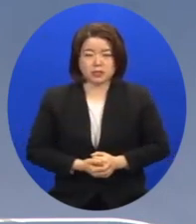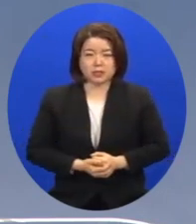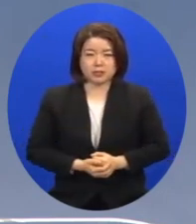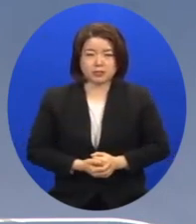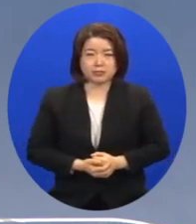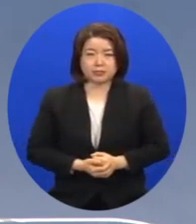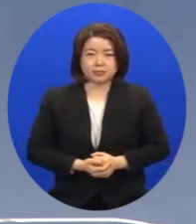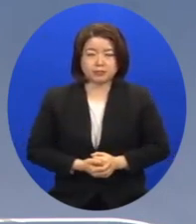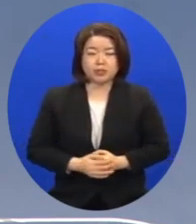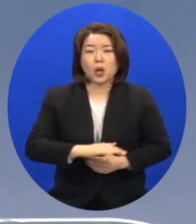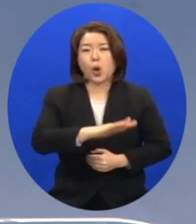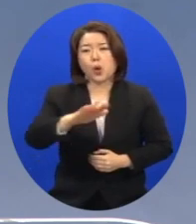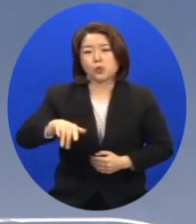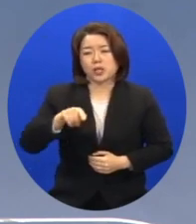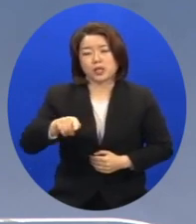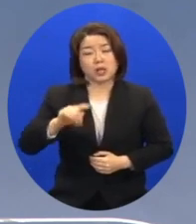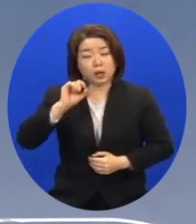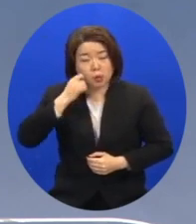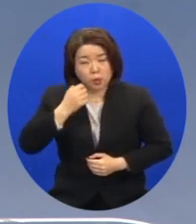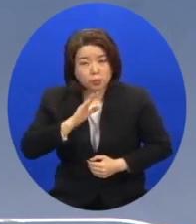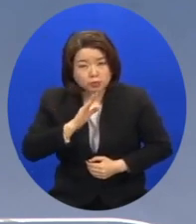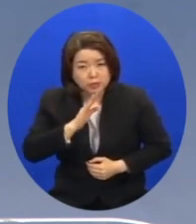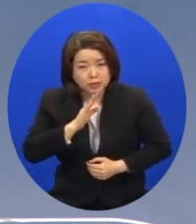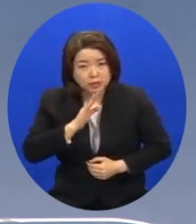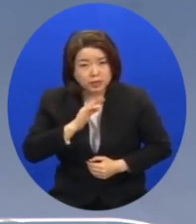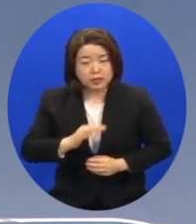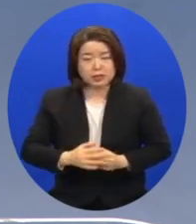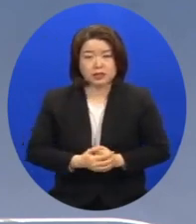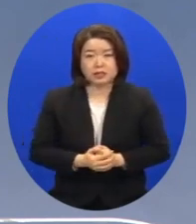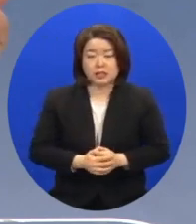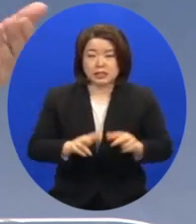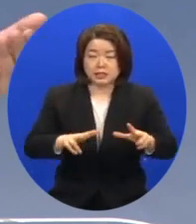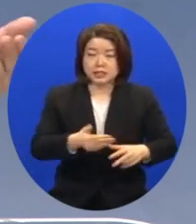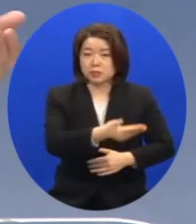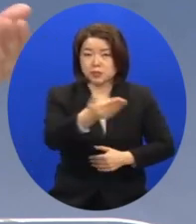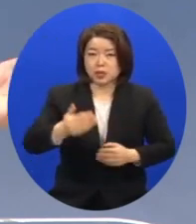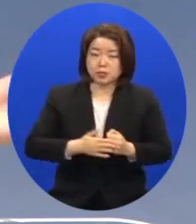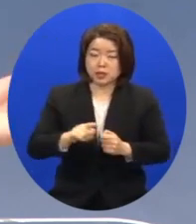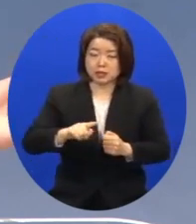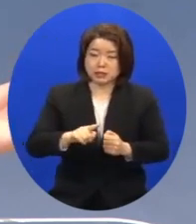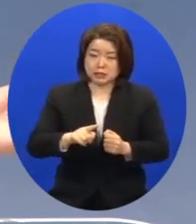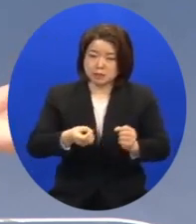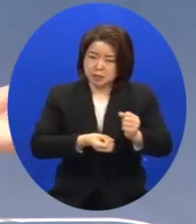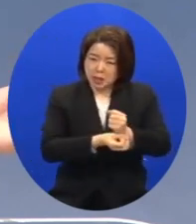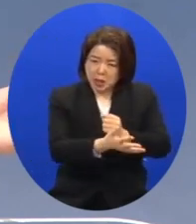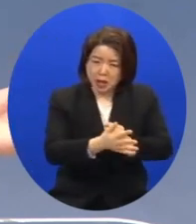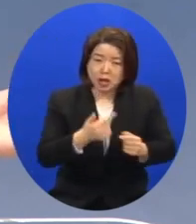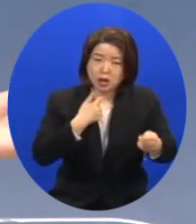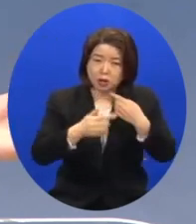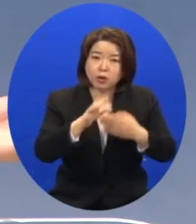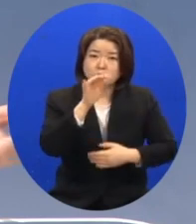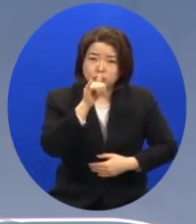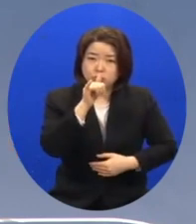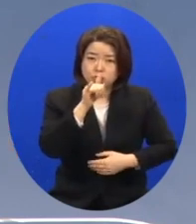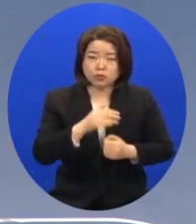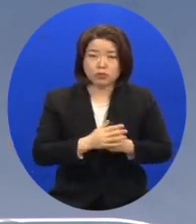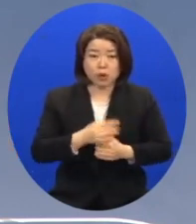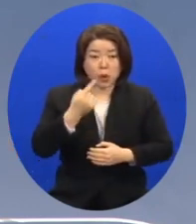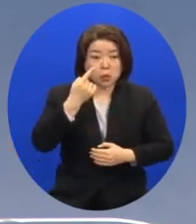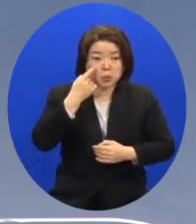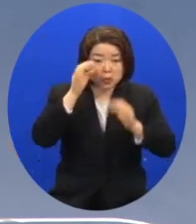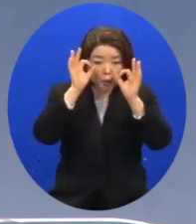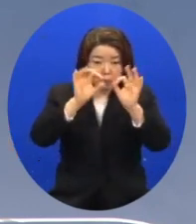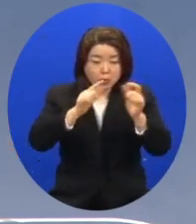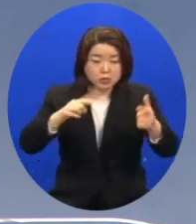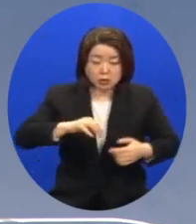그렇게 우리에게 써서 그렇게 어려운가요 아니 지금 여러분들이 그 역량을 경험 하고 있잖아요 제거 눈에 보이지